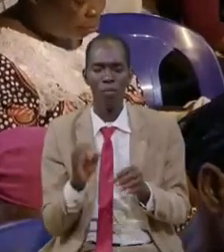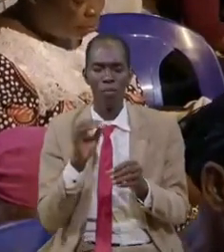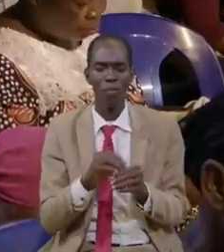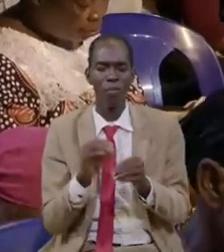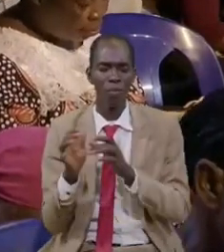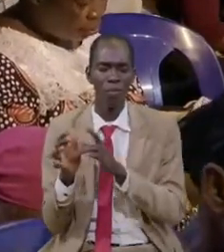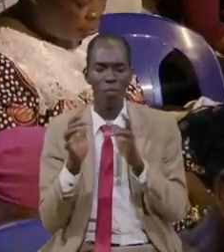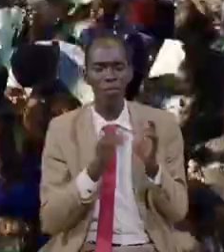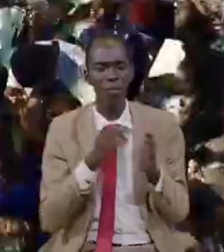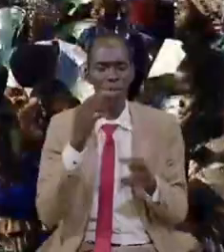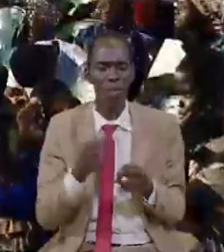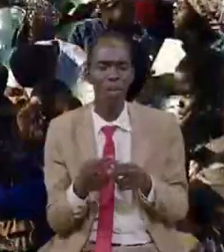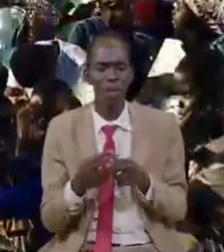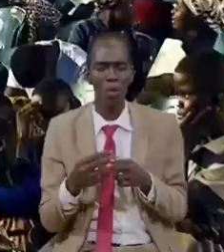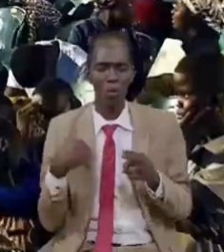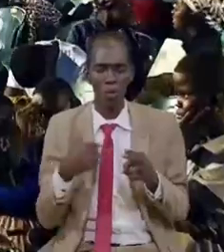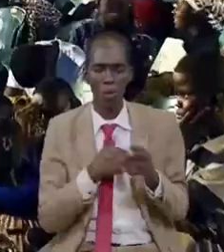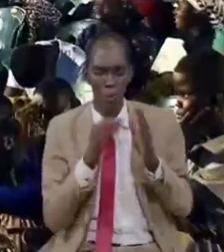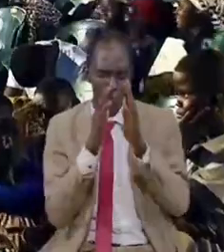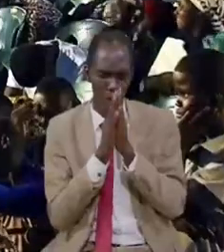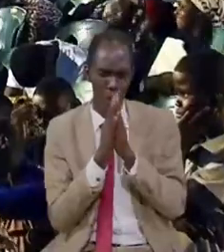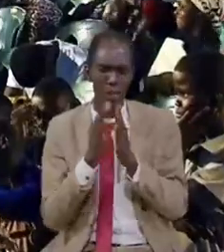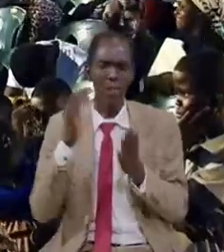de Jésus, nous prions.